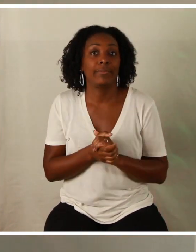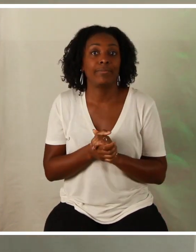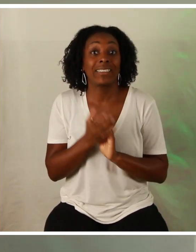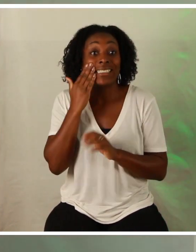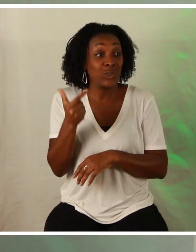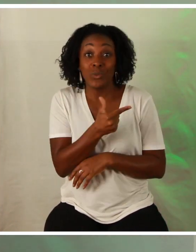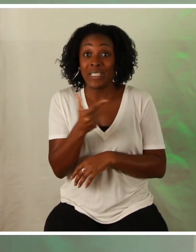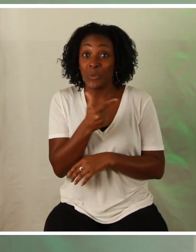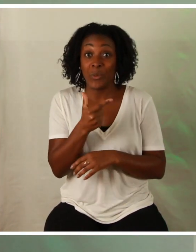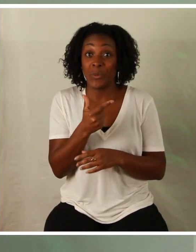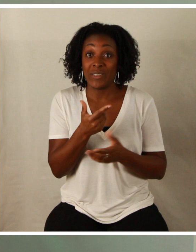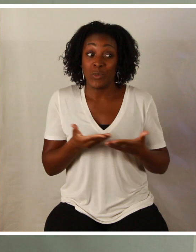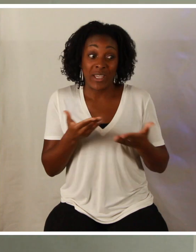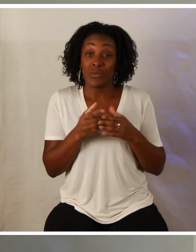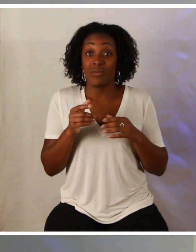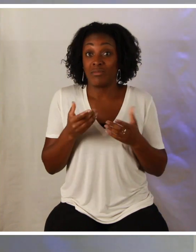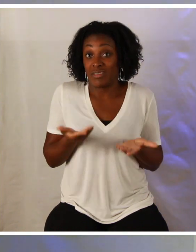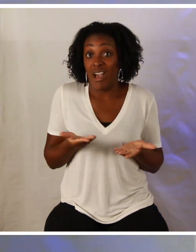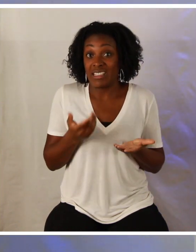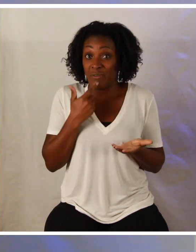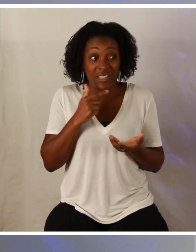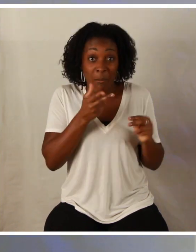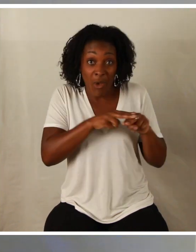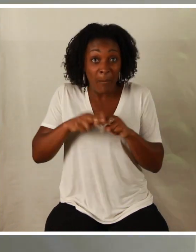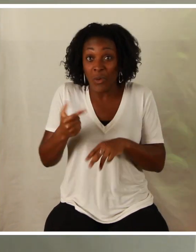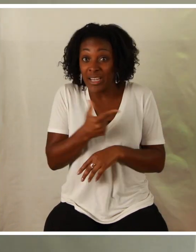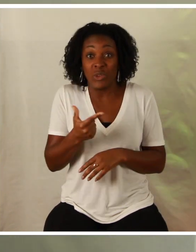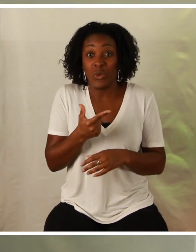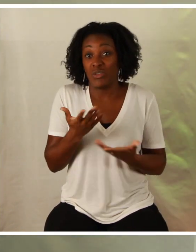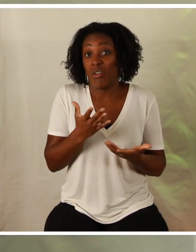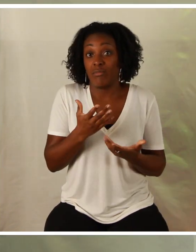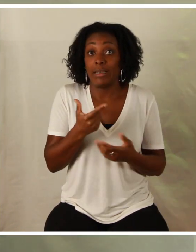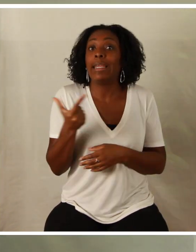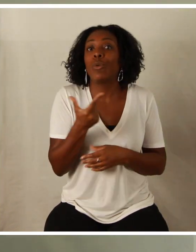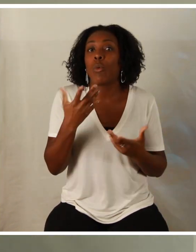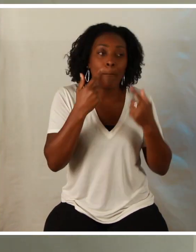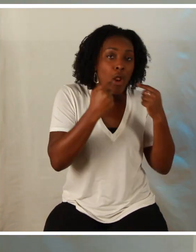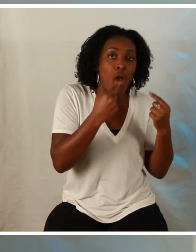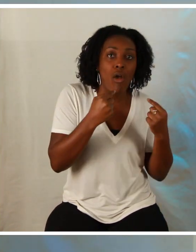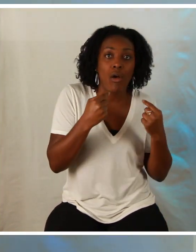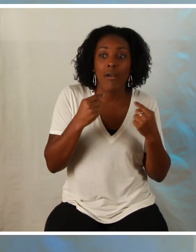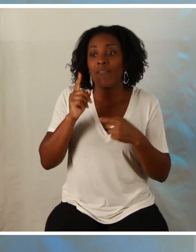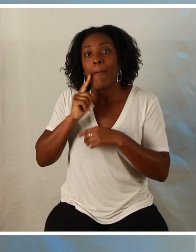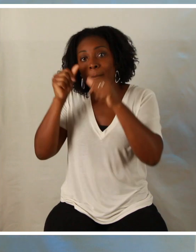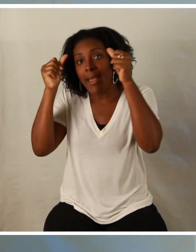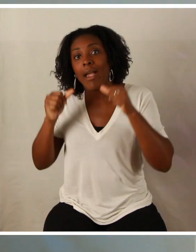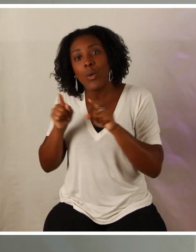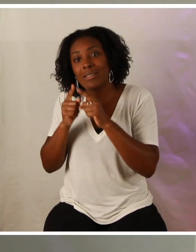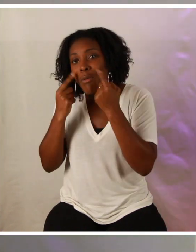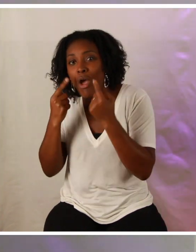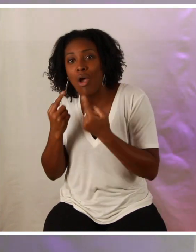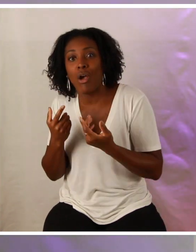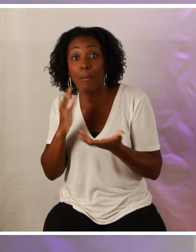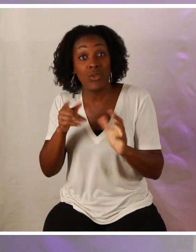deux vont mourir dans ce désert. Et on voit que les deux commencent à pleurer et peut-être que tu es en train de pleurer aussi en ce moment, que